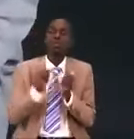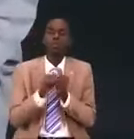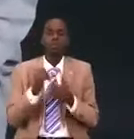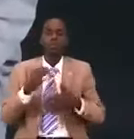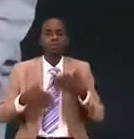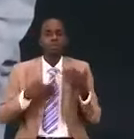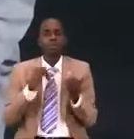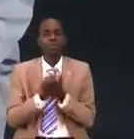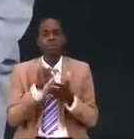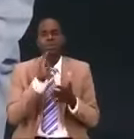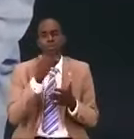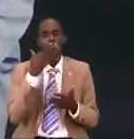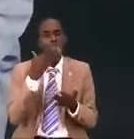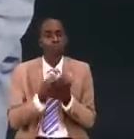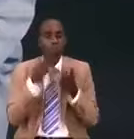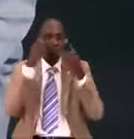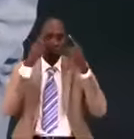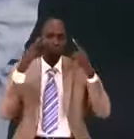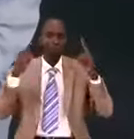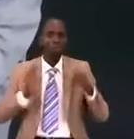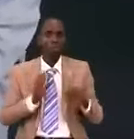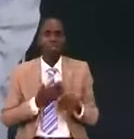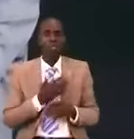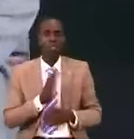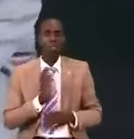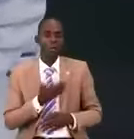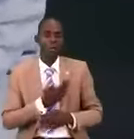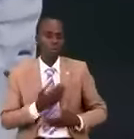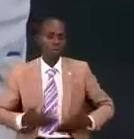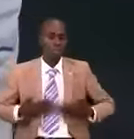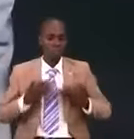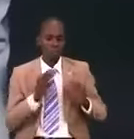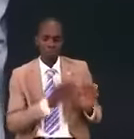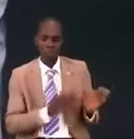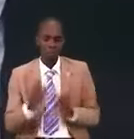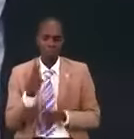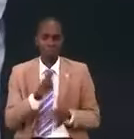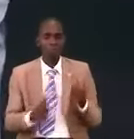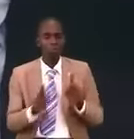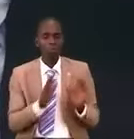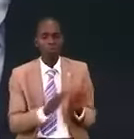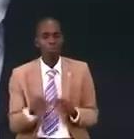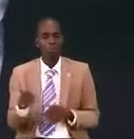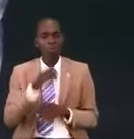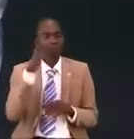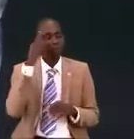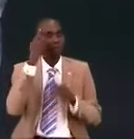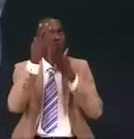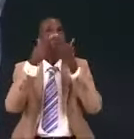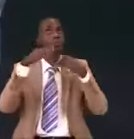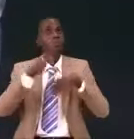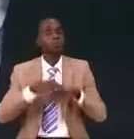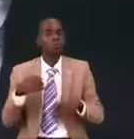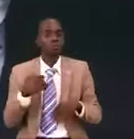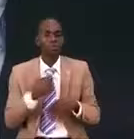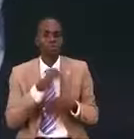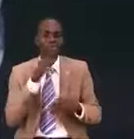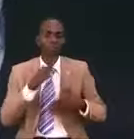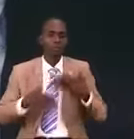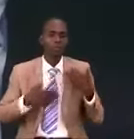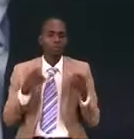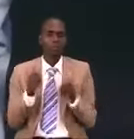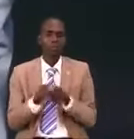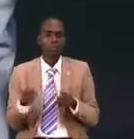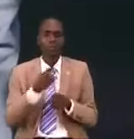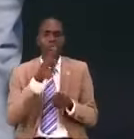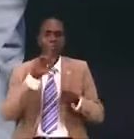prépare pour le ciel et ils sont heureux comme ils vont là-bas parce que la Parole du Seigneur a été dans ton cœur dans ton